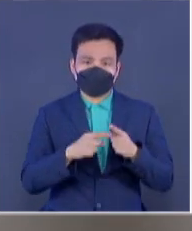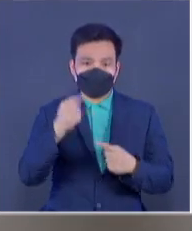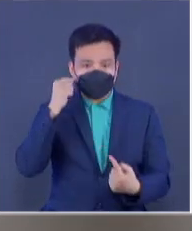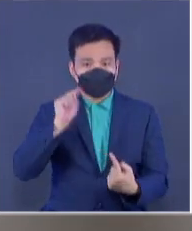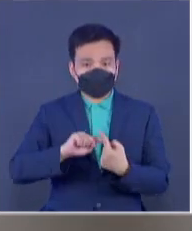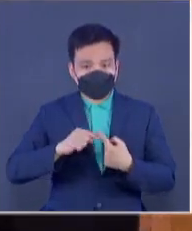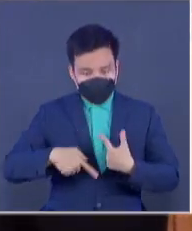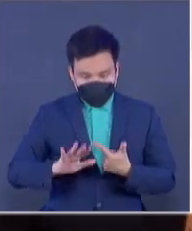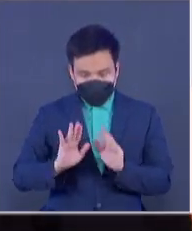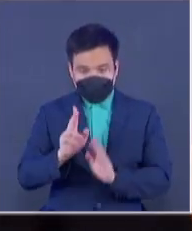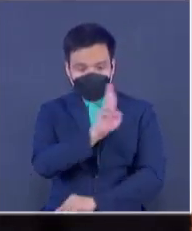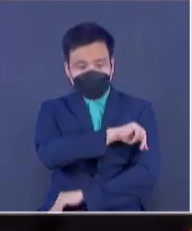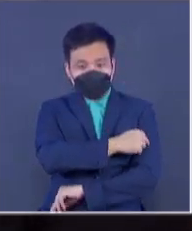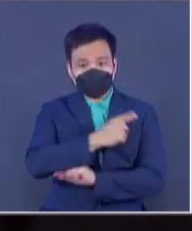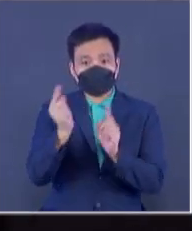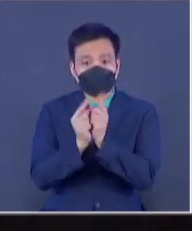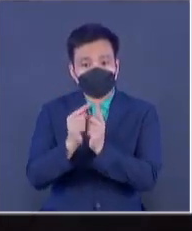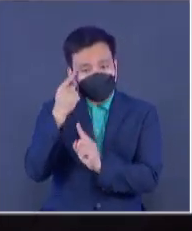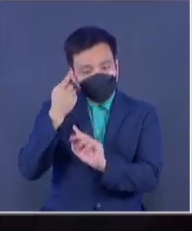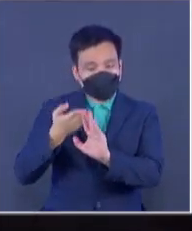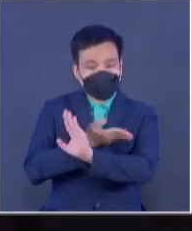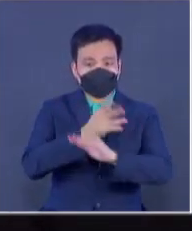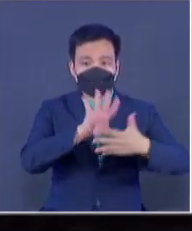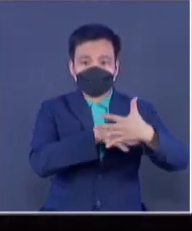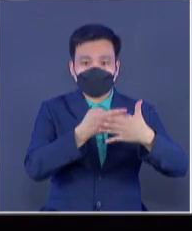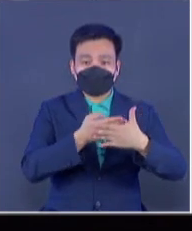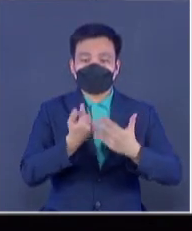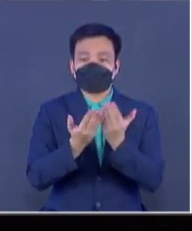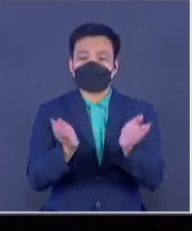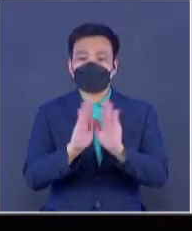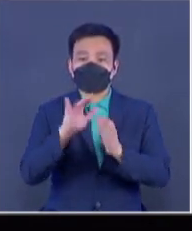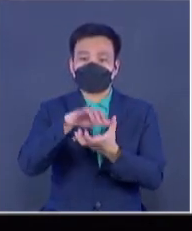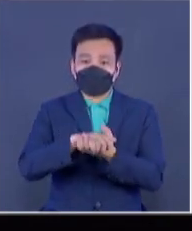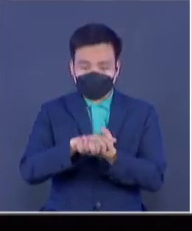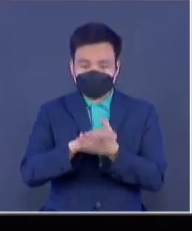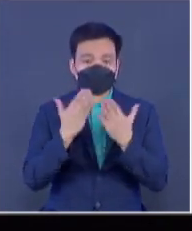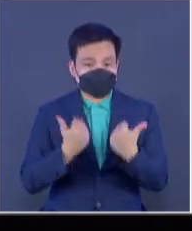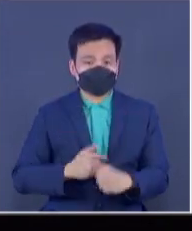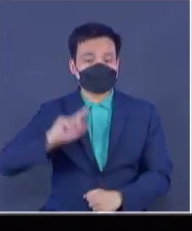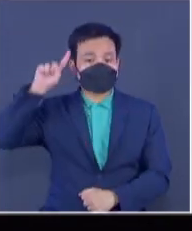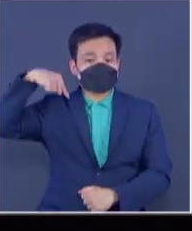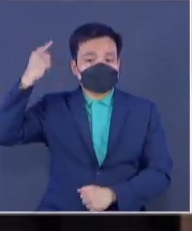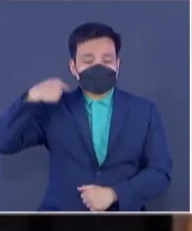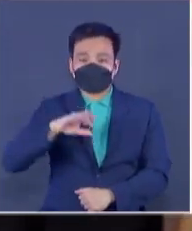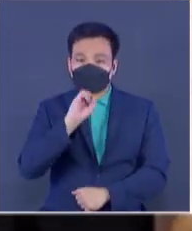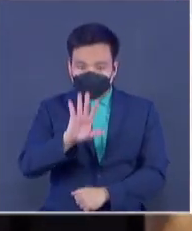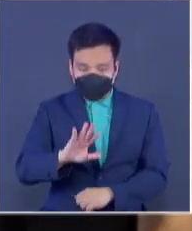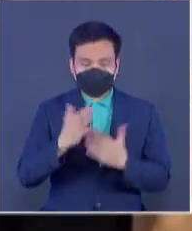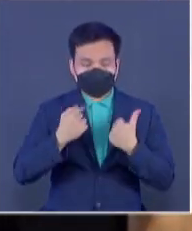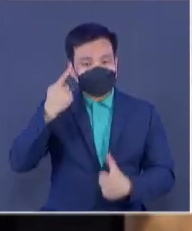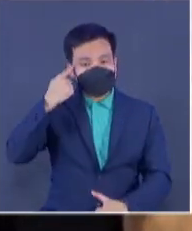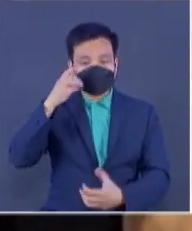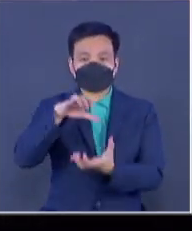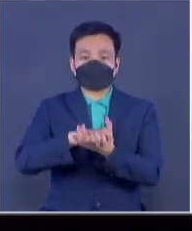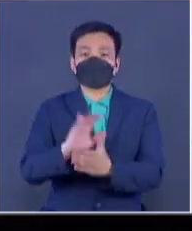ครั้งนี้เนี่ยทั้งคู่น่าจะวางแผนในเรื่องของการมีครอบครัวด้วยกันแล้วแล้วนี้ค่ะสาวน้ำตาลก็ออกมาแก้ข่าวนะคะว่ายังไม่ได้คิด